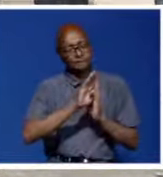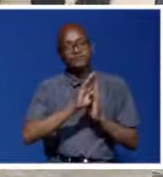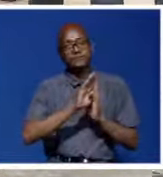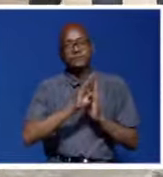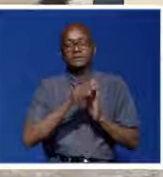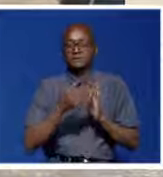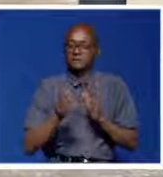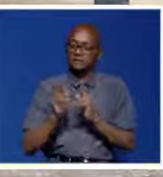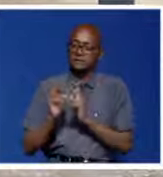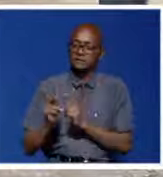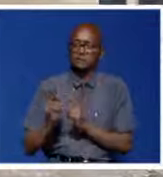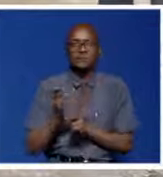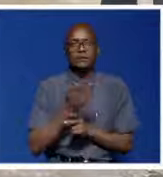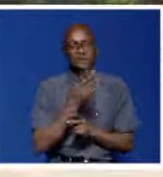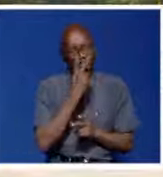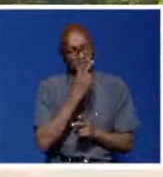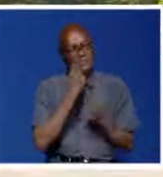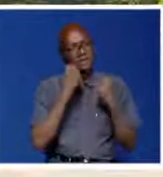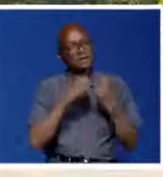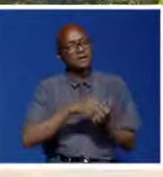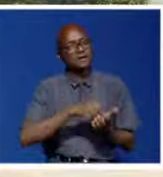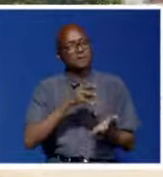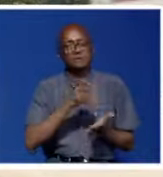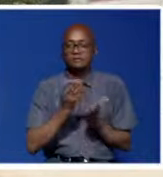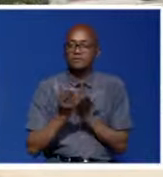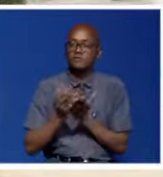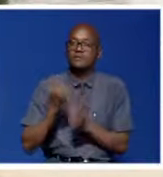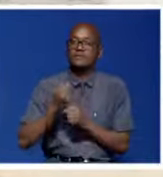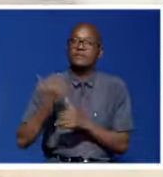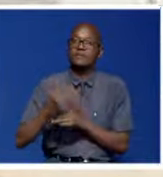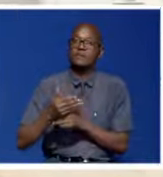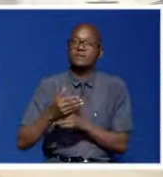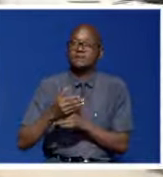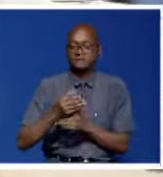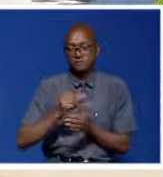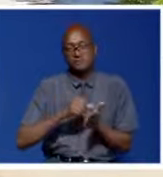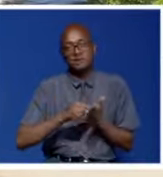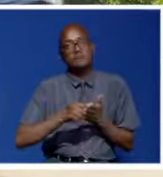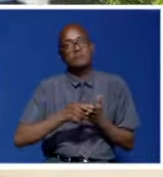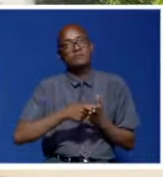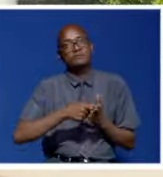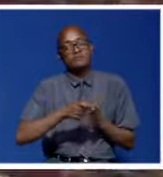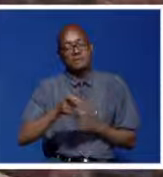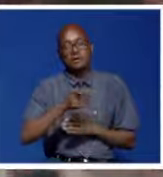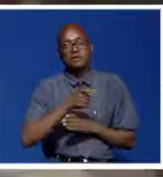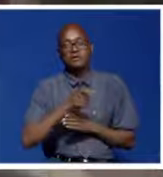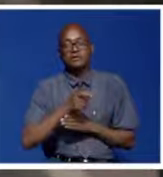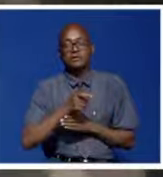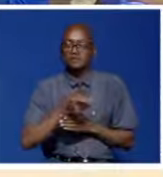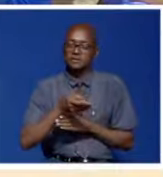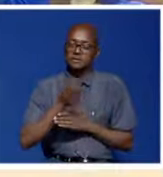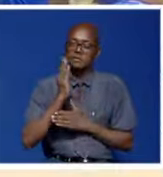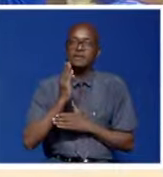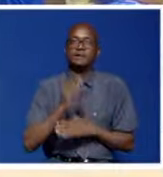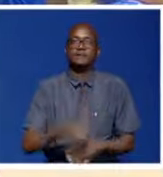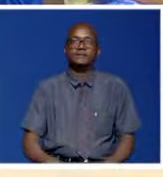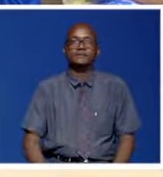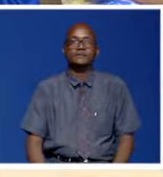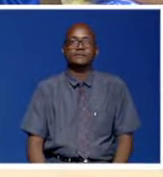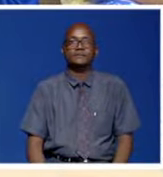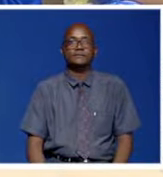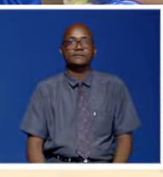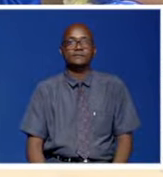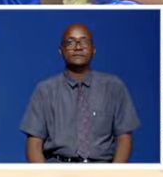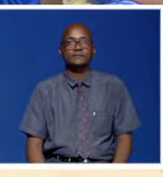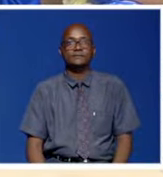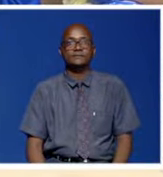hiki ni kawaida, na kuwaomba wafanyabiashara kuhakikisha wanalipia kodi za serikali kwa kusajili bidhaa zao. Kuelekea